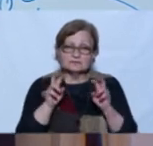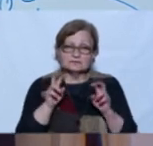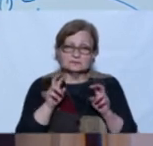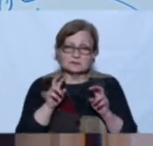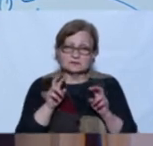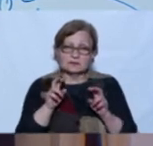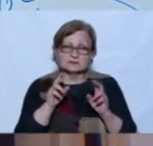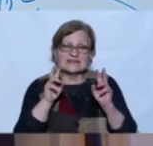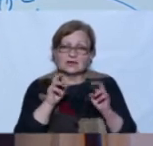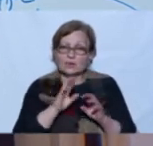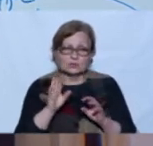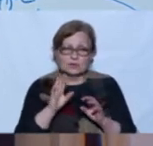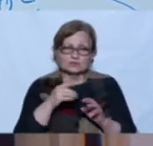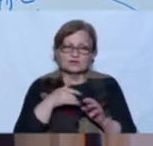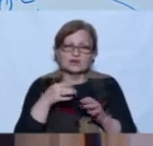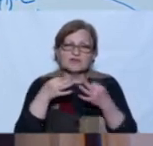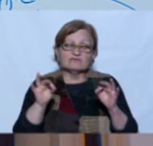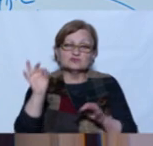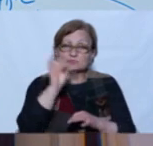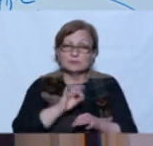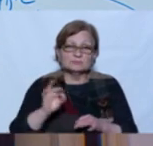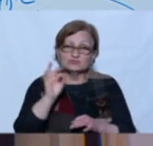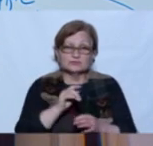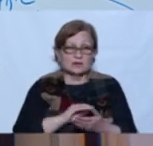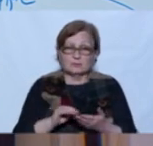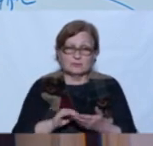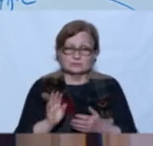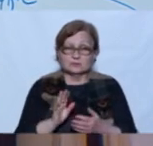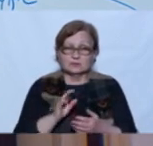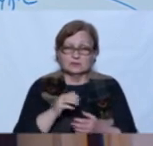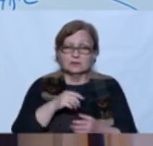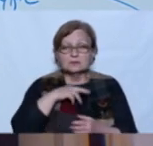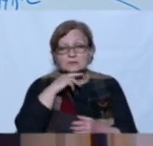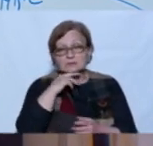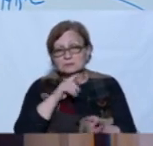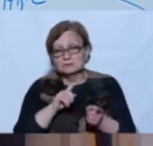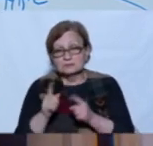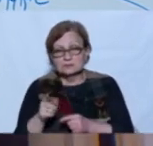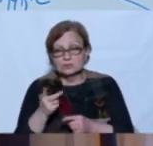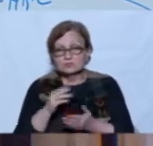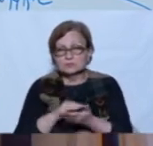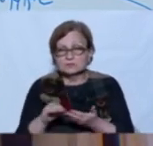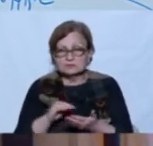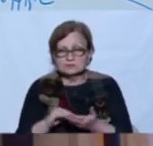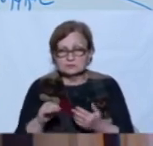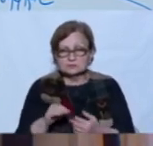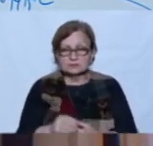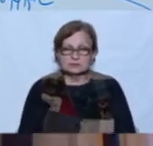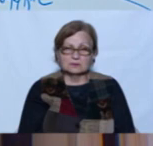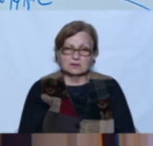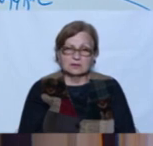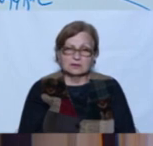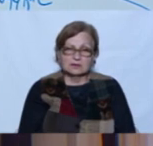თქვენ თავისუფლების შესახებ კი არ უნდა დაწეროთ, არამედ ყურადღება მიაქციეთ, რომ უნდა დაწეროთ,